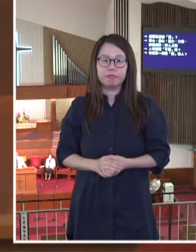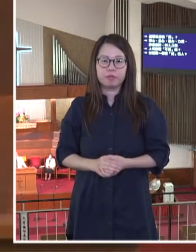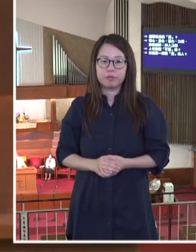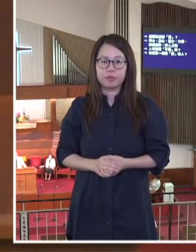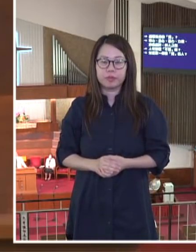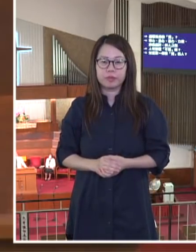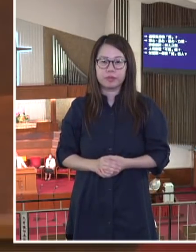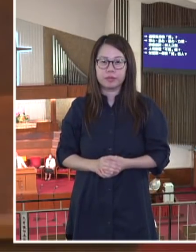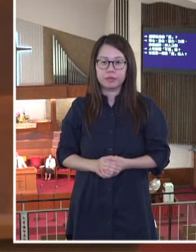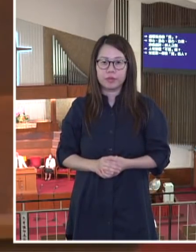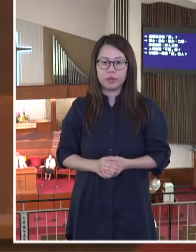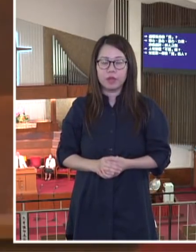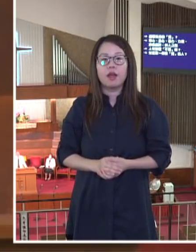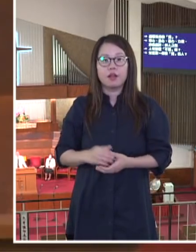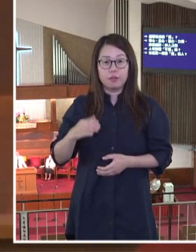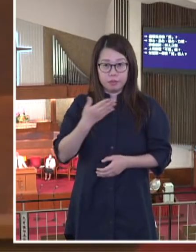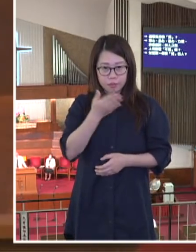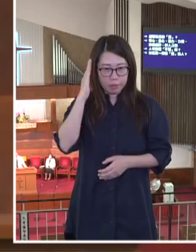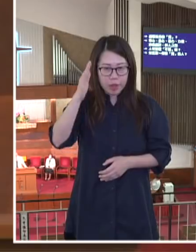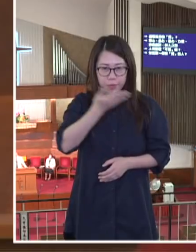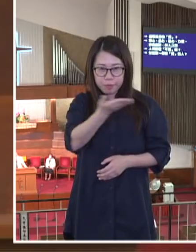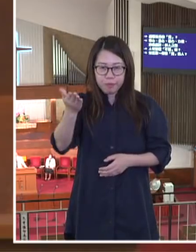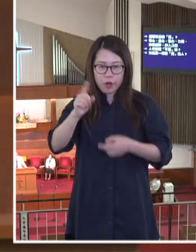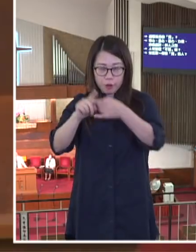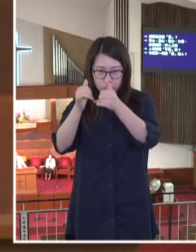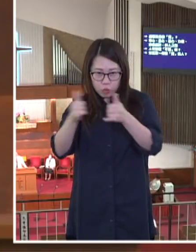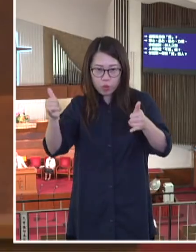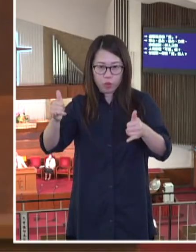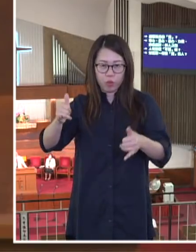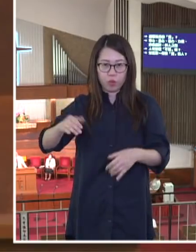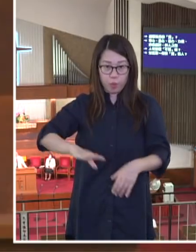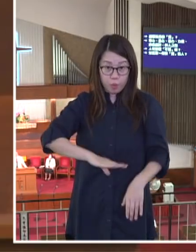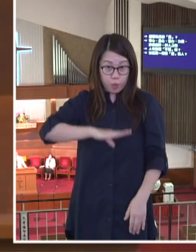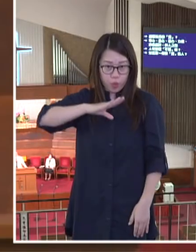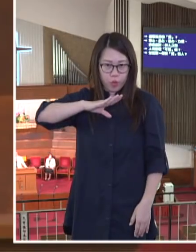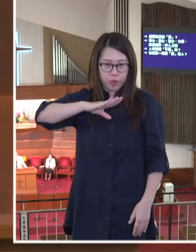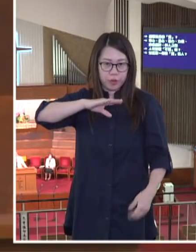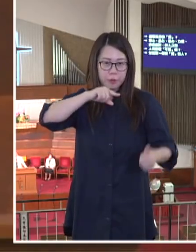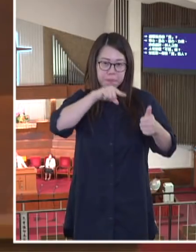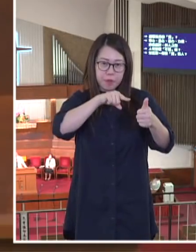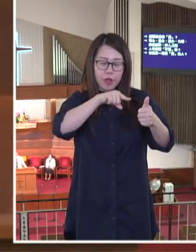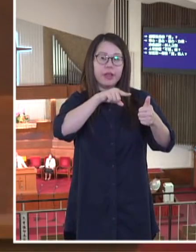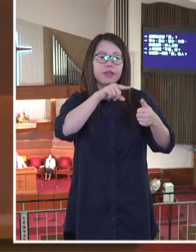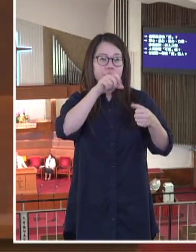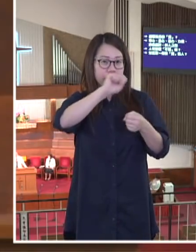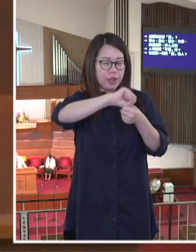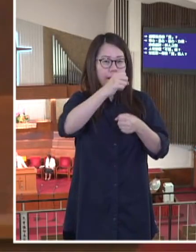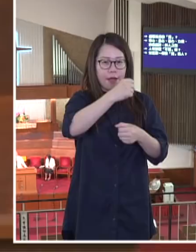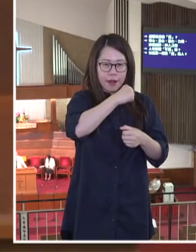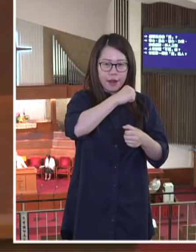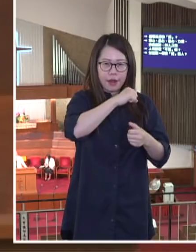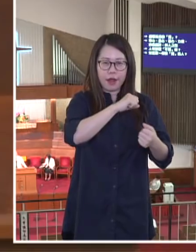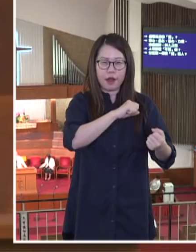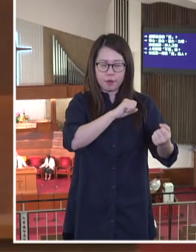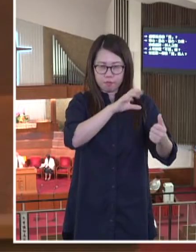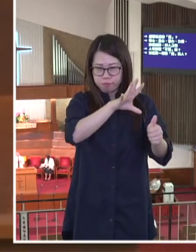人，我盼望作为基督徒，你嘅满应该系好似加勒咁，更多嘅专心、忠心、信